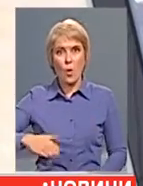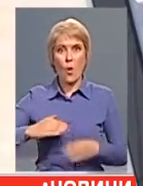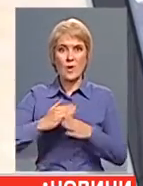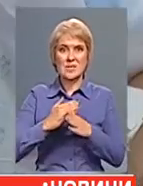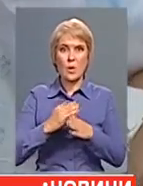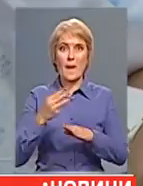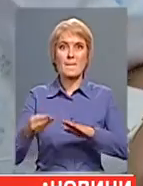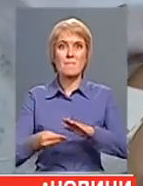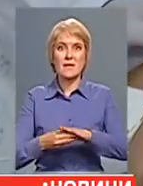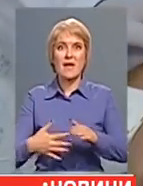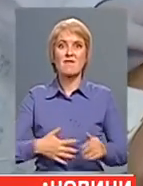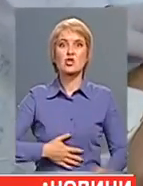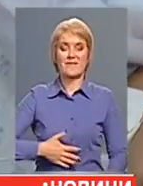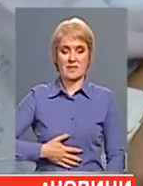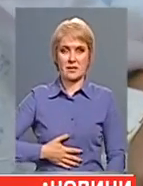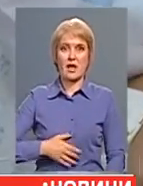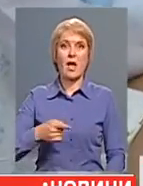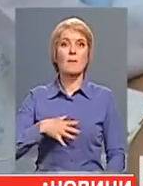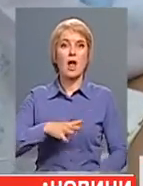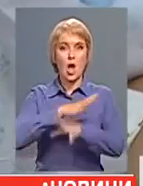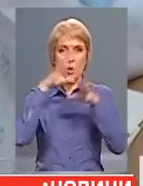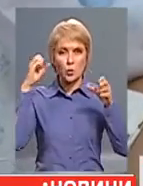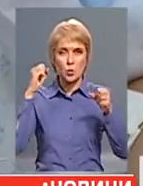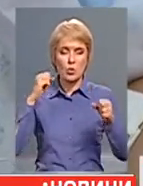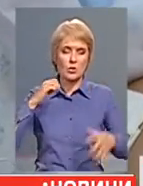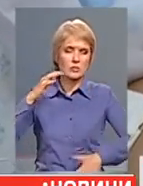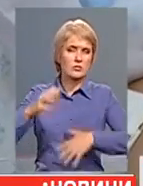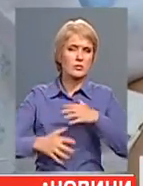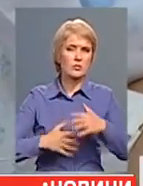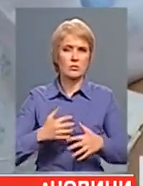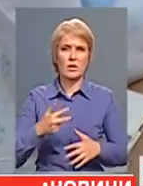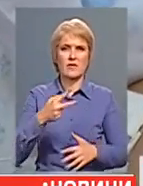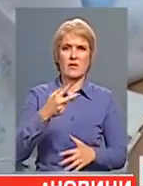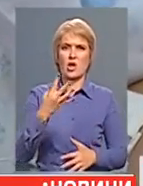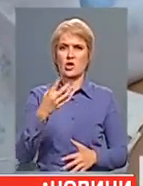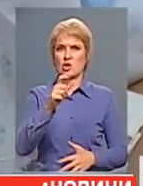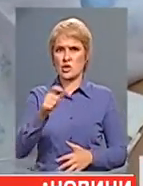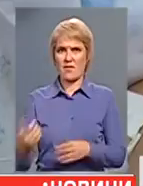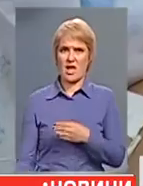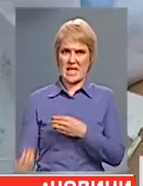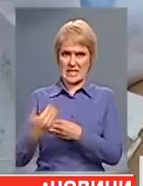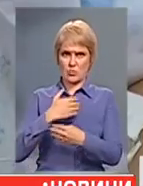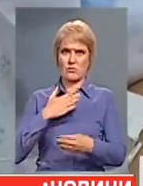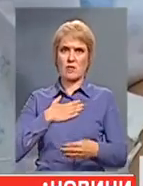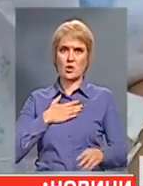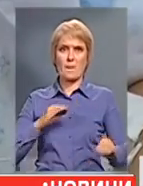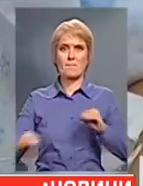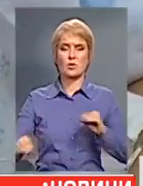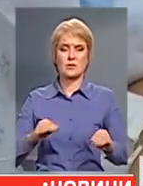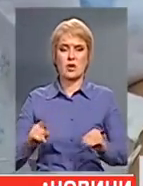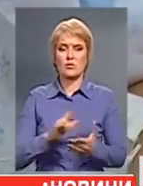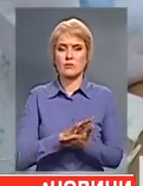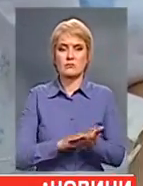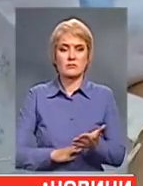– в живіт. Це була ніч, як такий сумбур. 2-4 чоловіка зайшло к нам прямо на позицію. Що